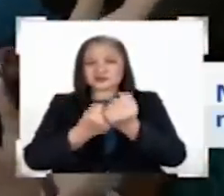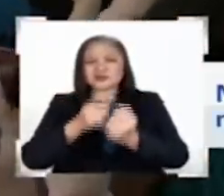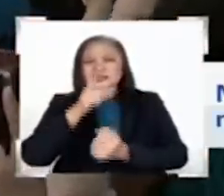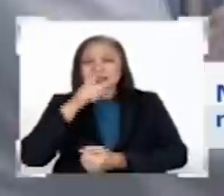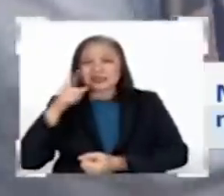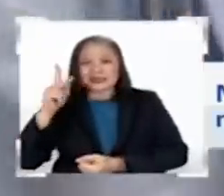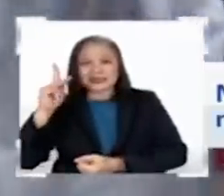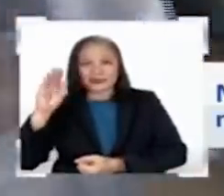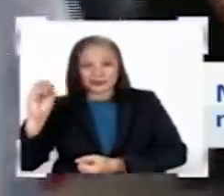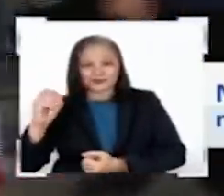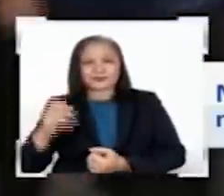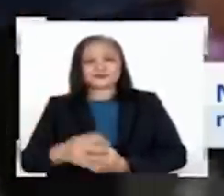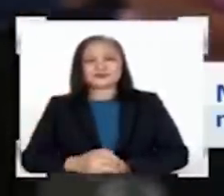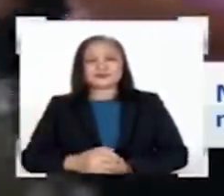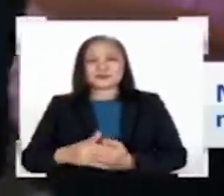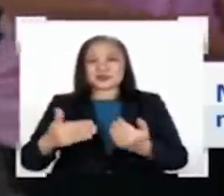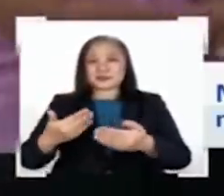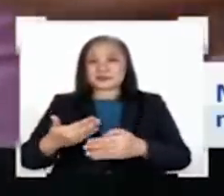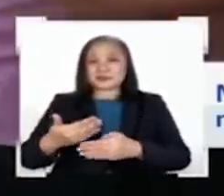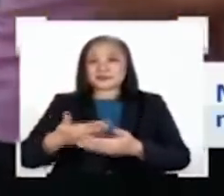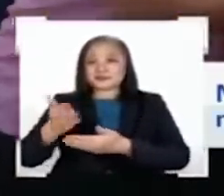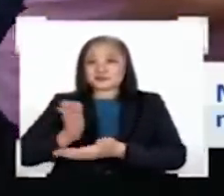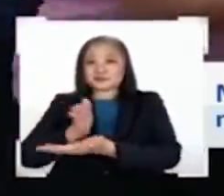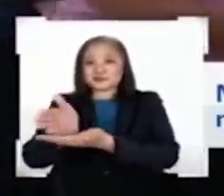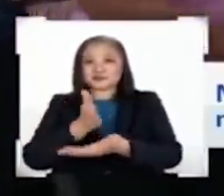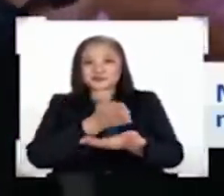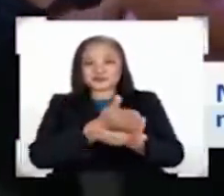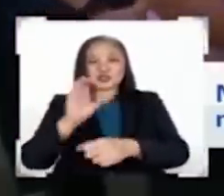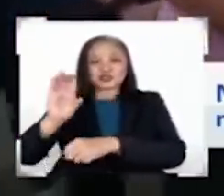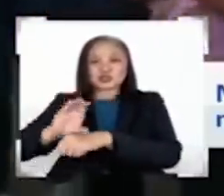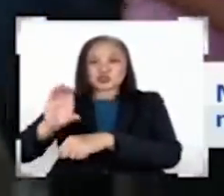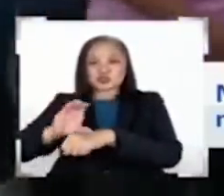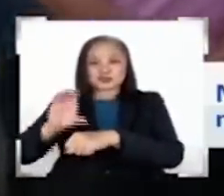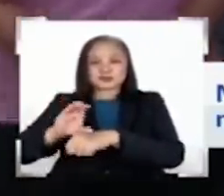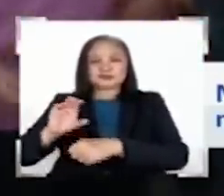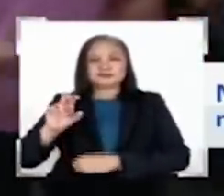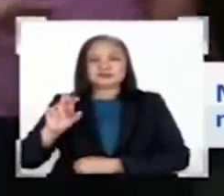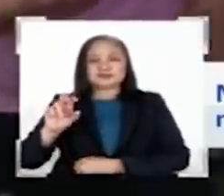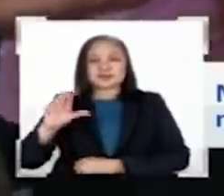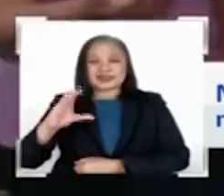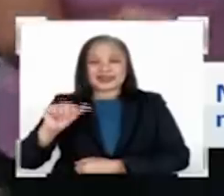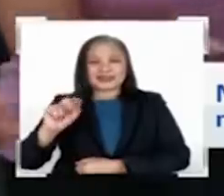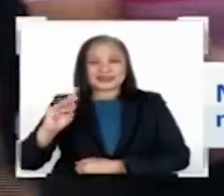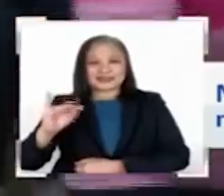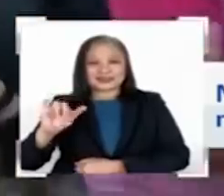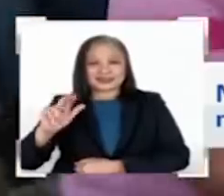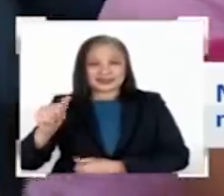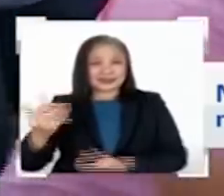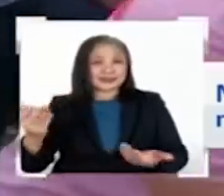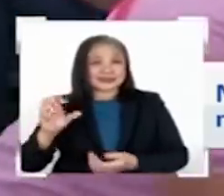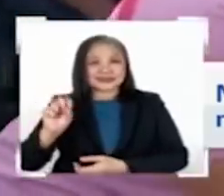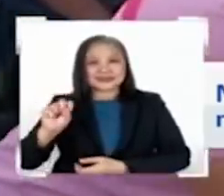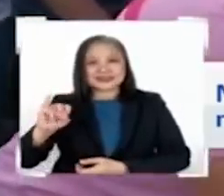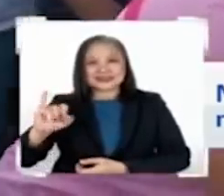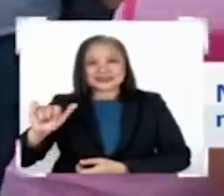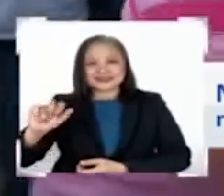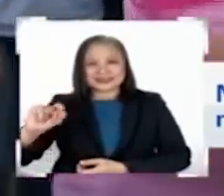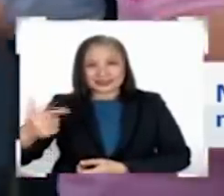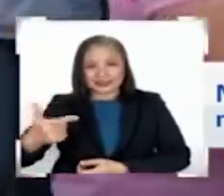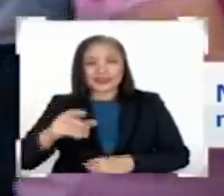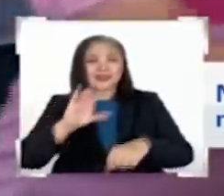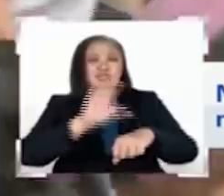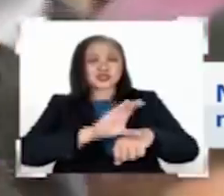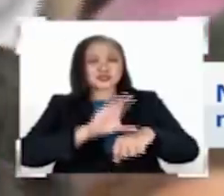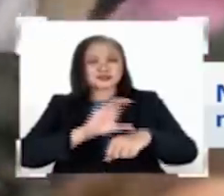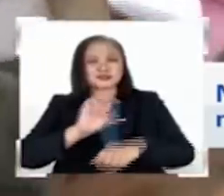dumaan ang Team Lenny Kiko sa Diocesan Shrine of Nuestra Senora de Candelaria sa Silang at Diocesan Shrine of St. Augustine sa